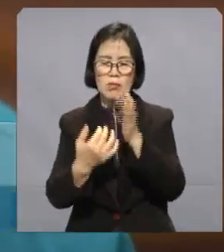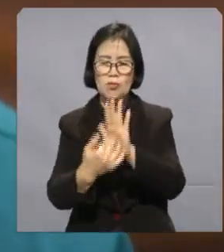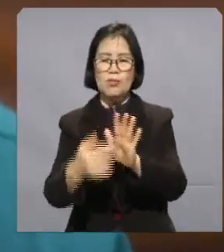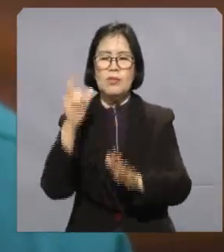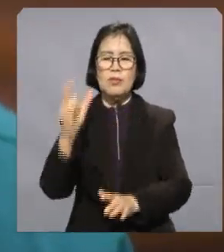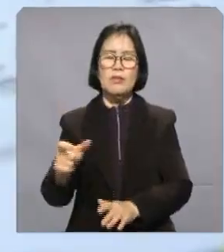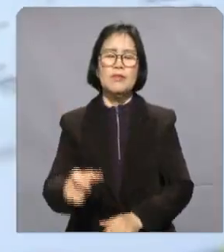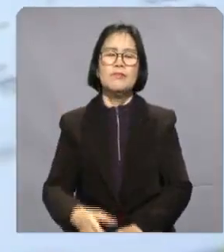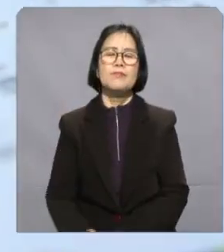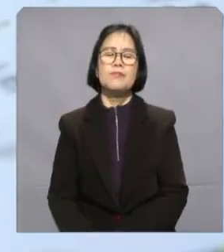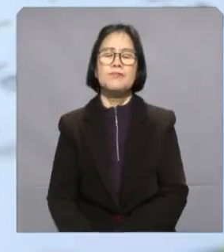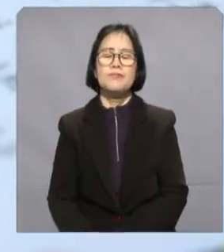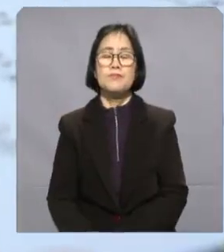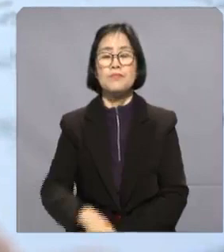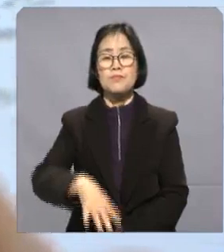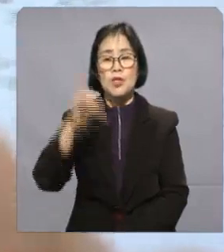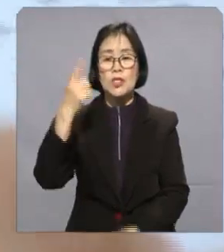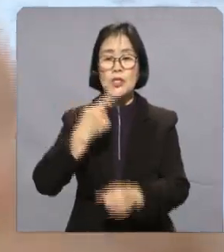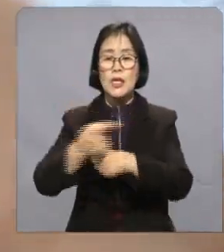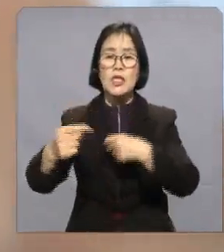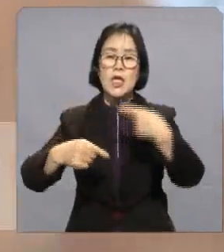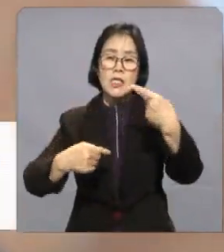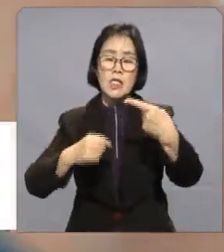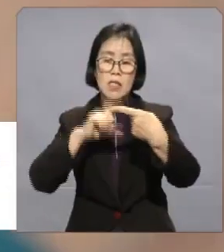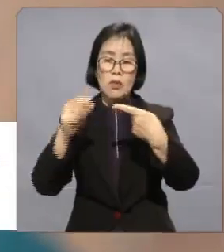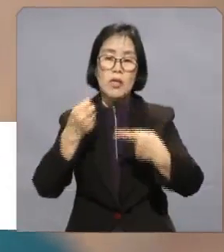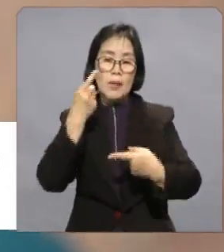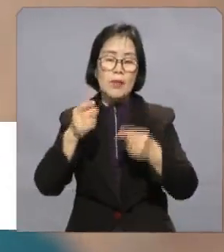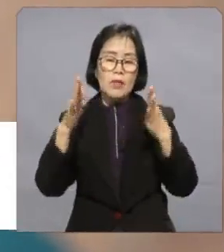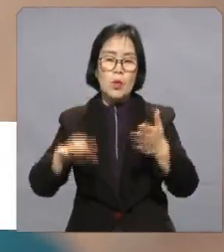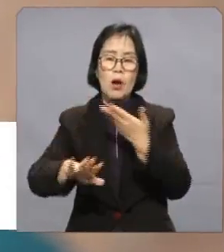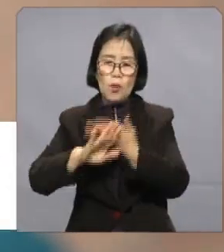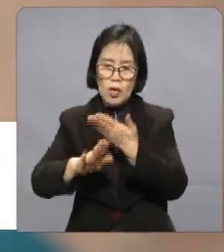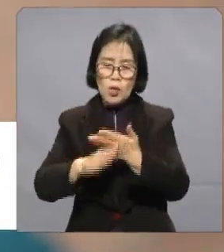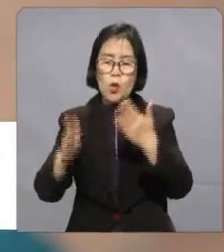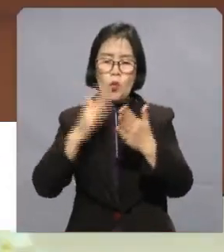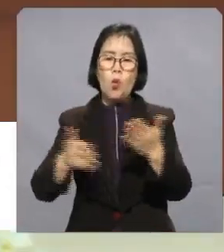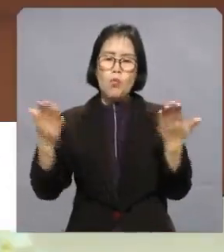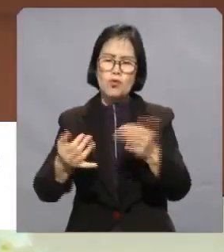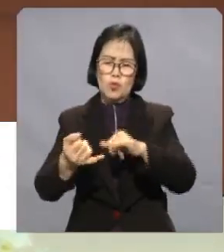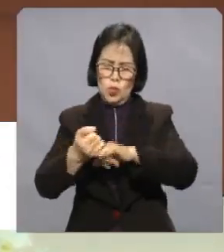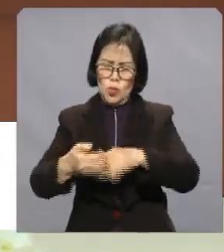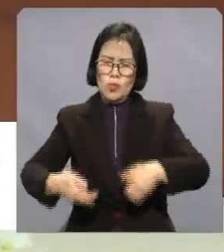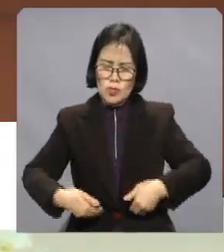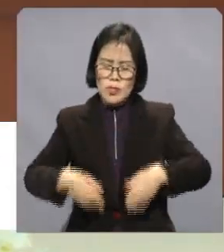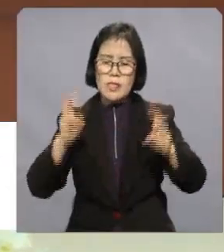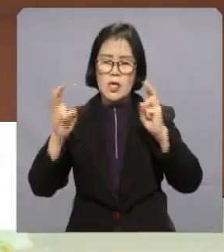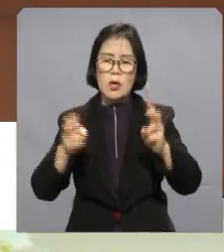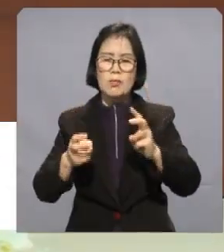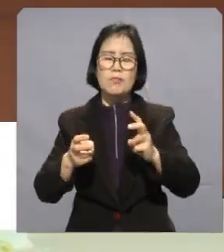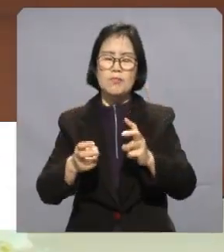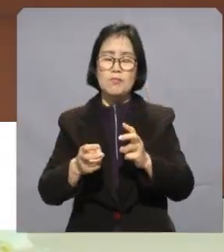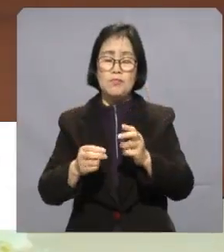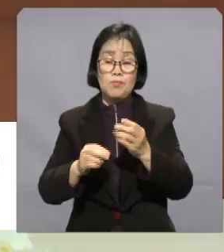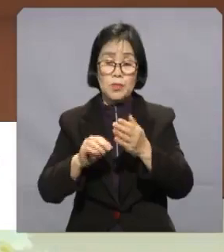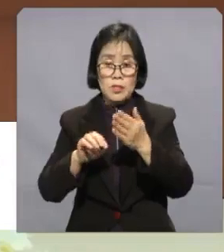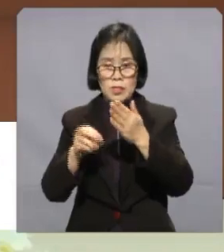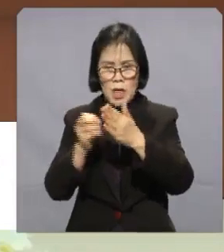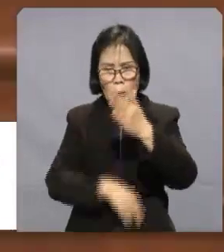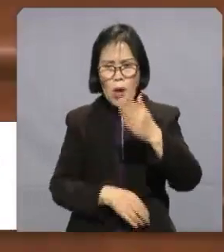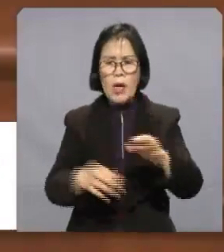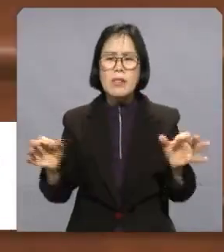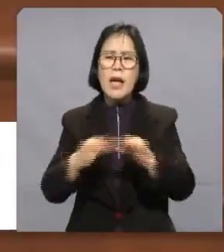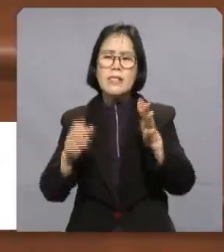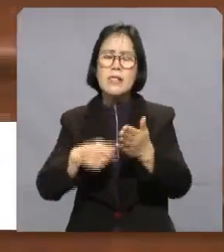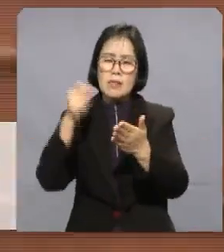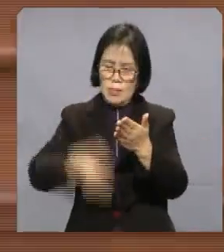강화했습니다. 우선 내년 1월 한 달간 외교 공무, 필수적 기업, 인도적 사유 등을 제외한 단기